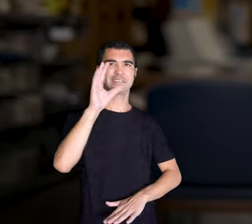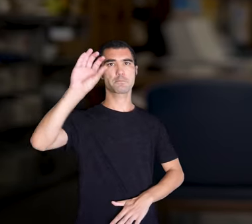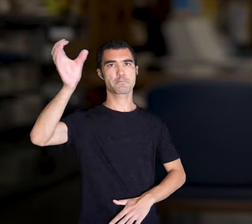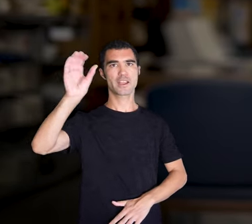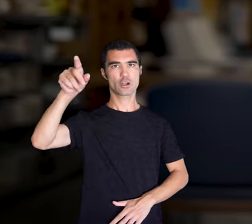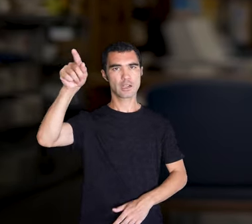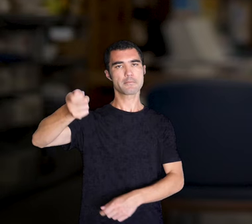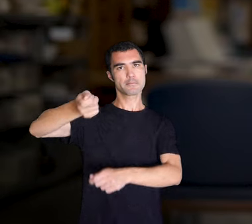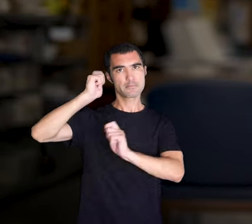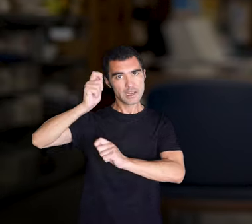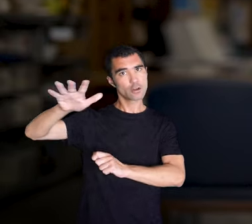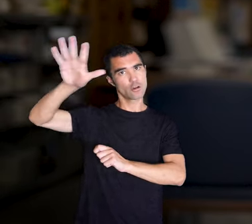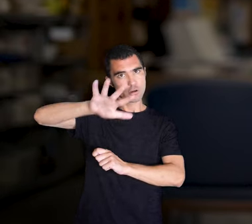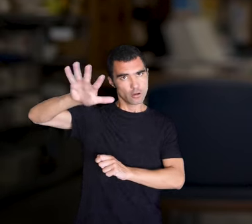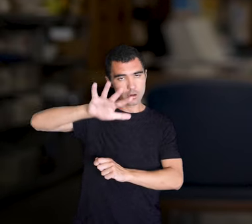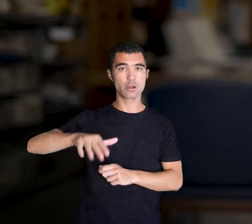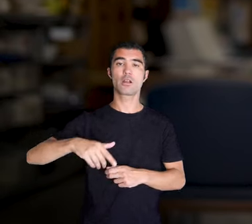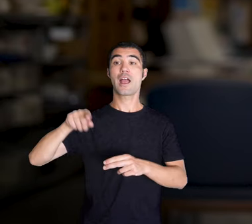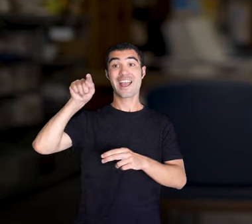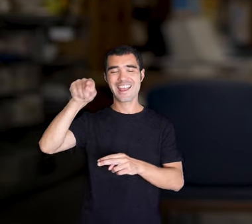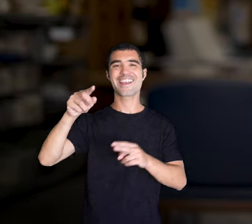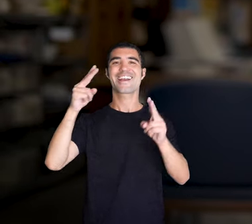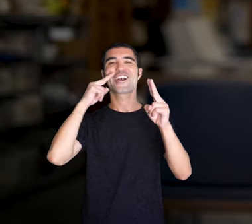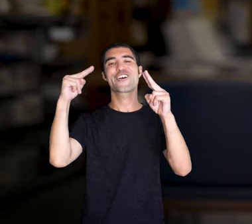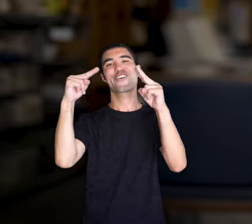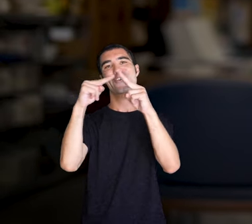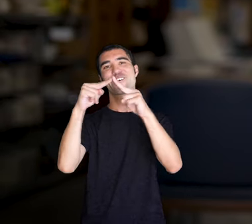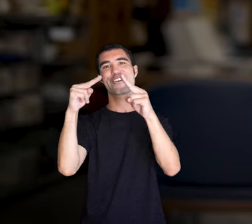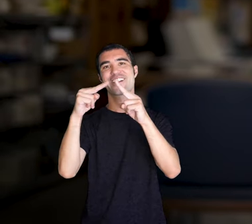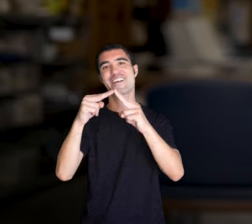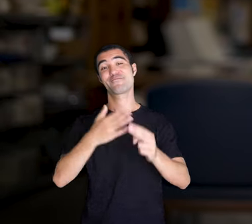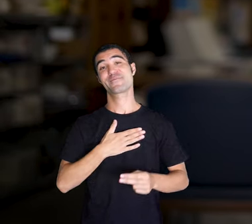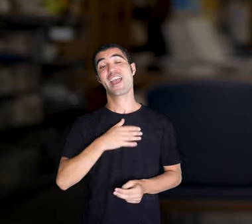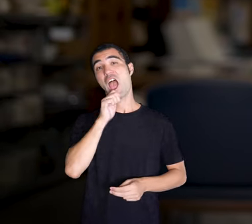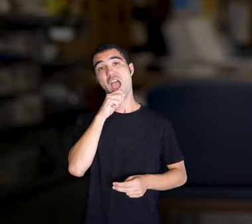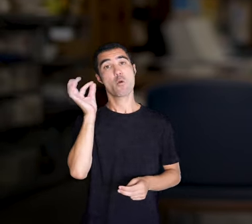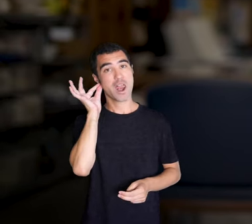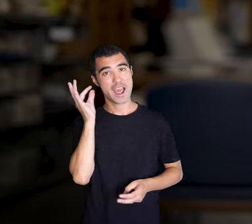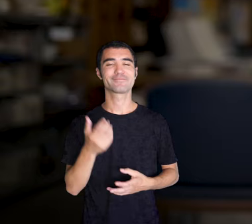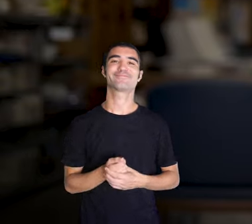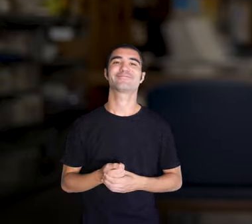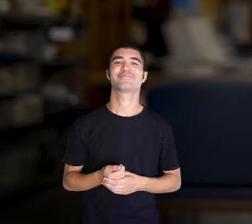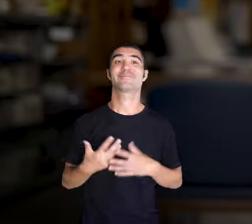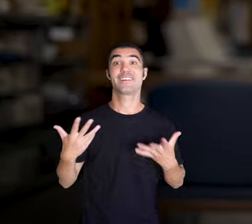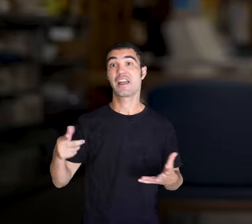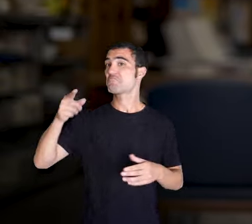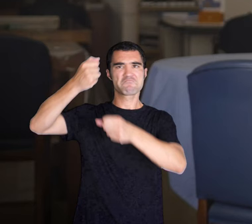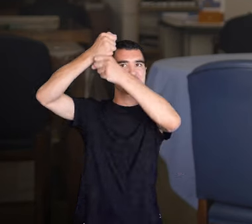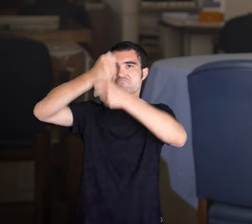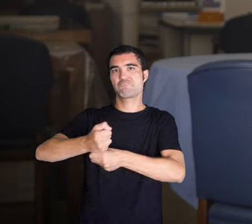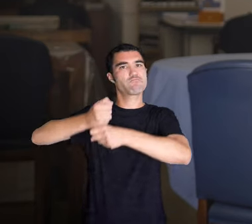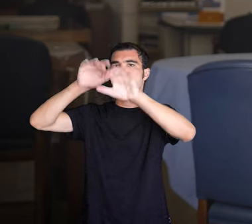a pescar per Menorca, va conèixer la meva predina i va quedar